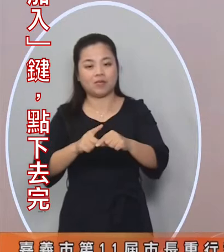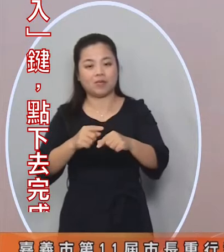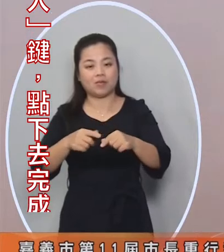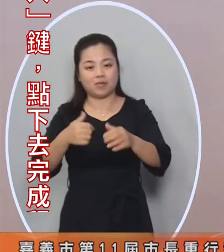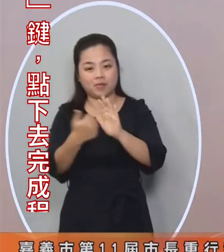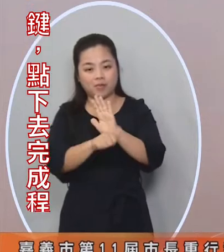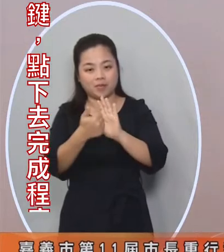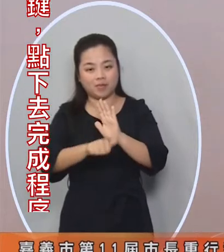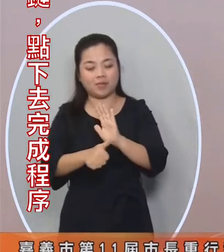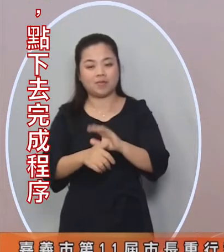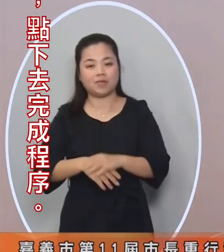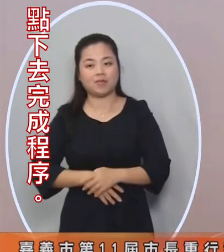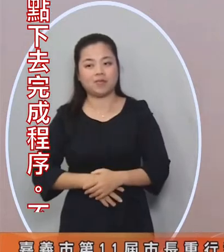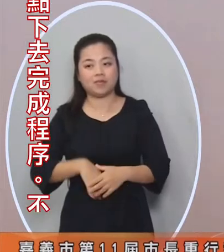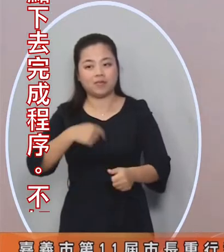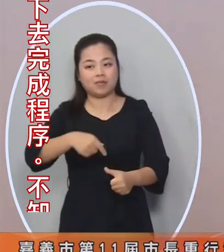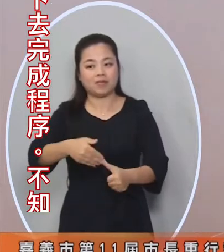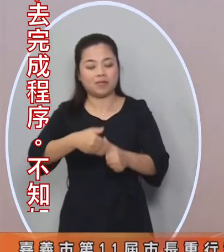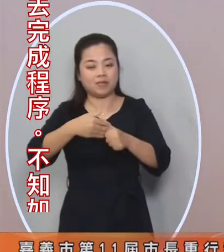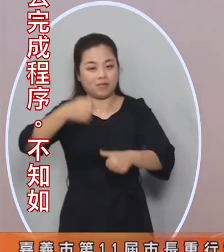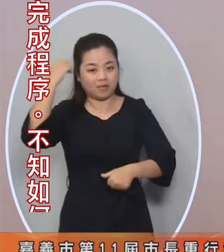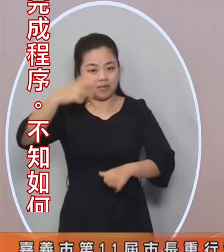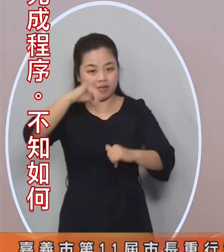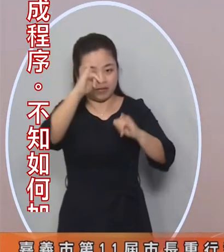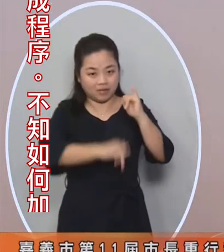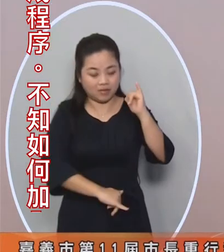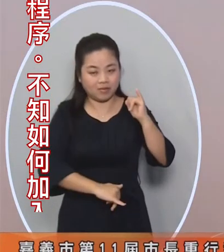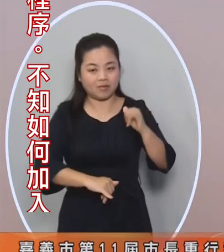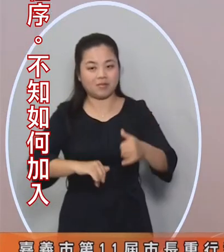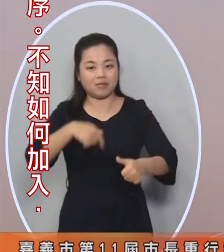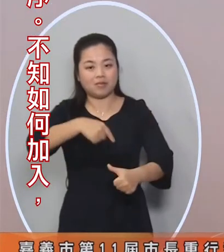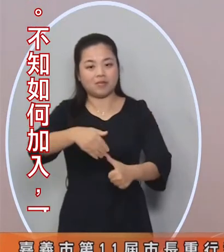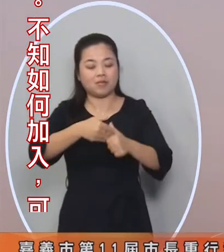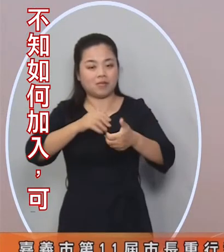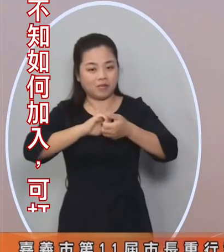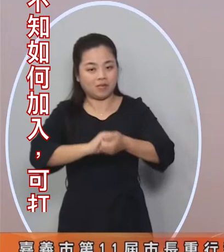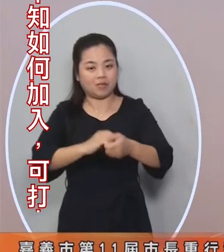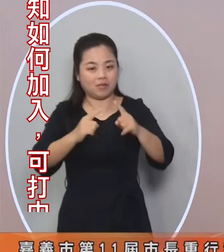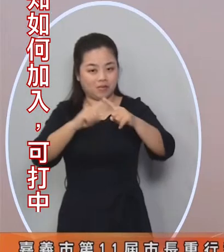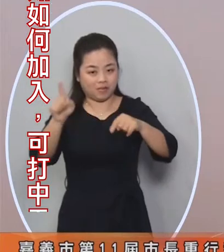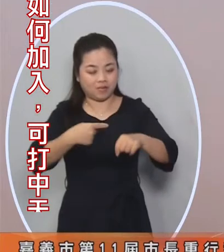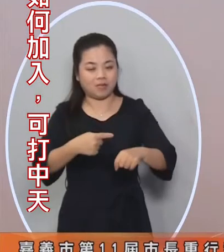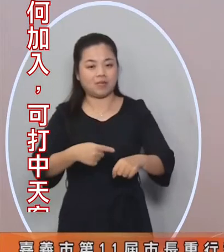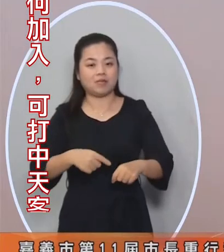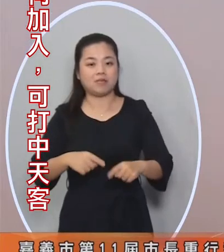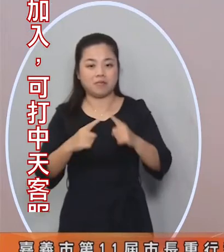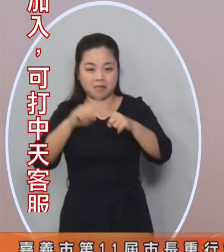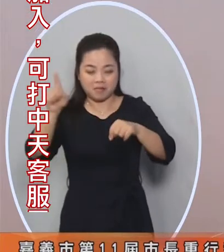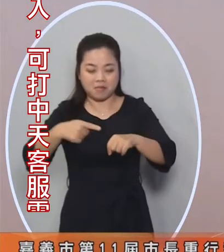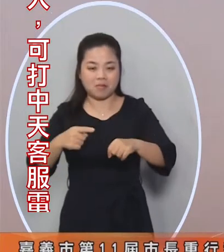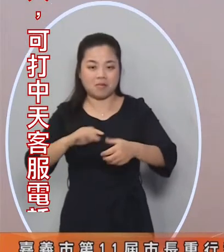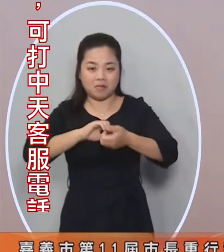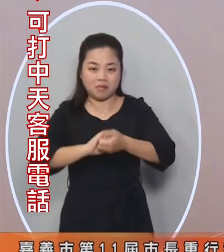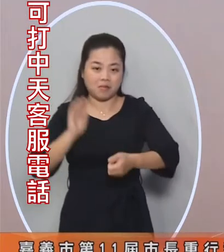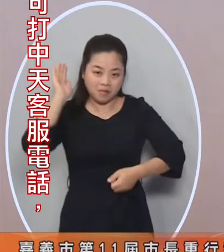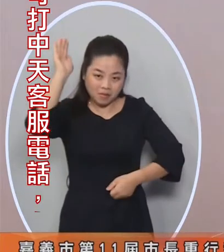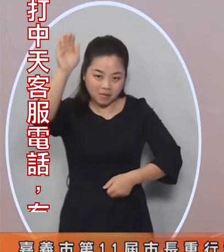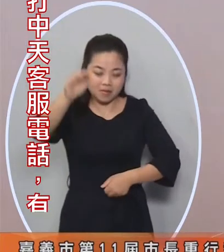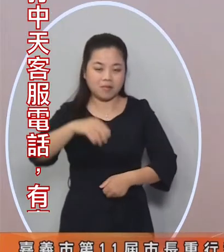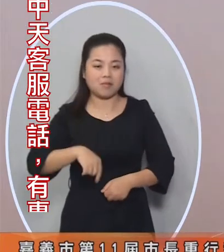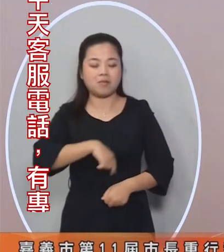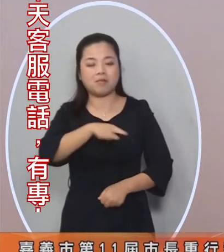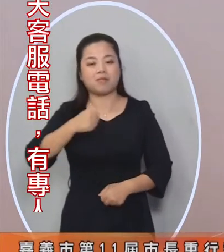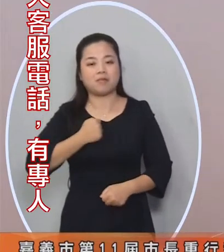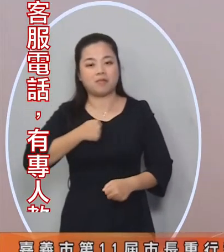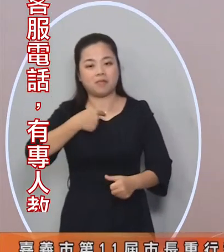间。教育新时代，教育决定人才，人才决定未来。我们大家都知道